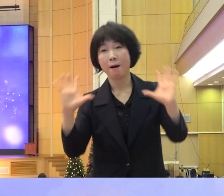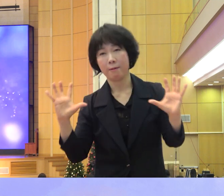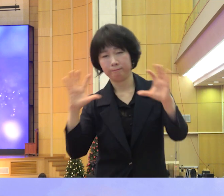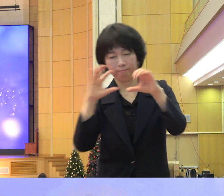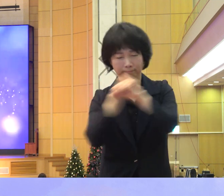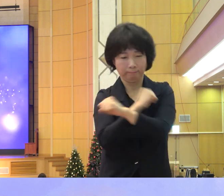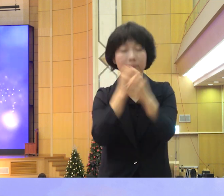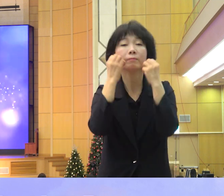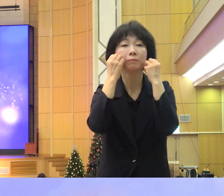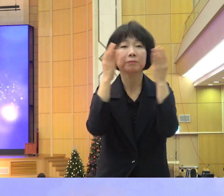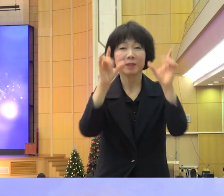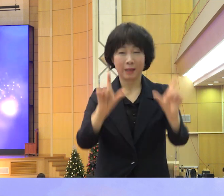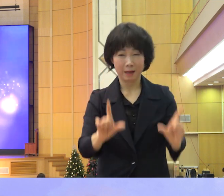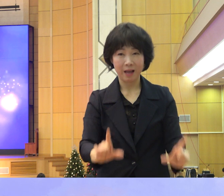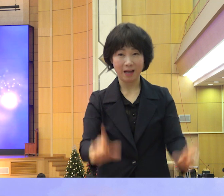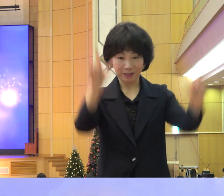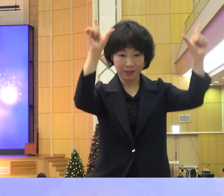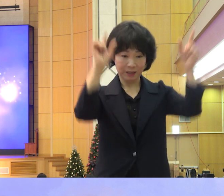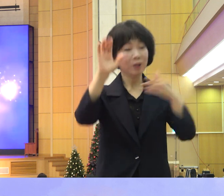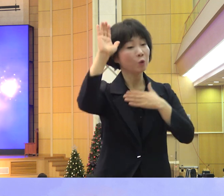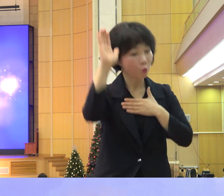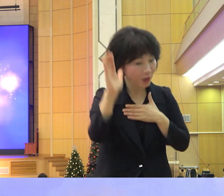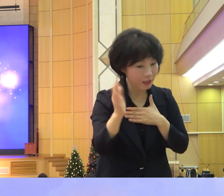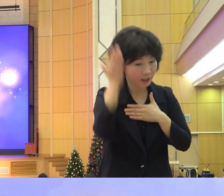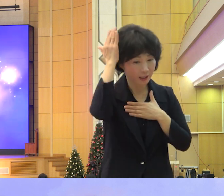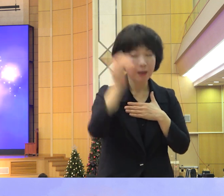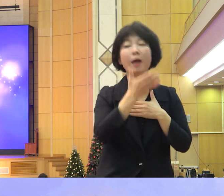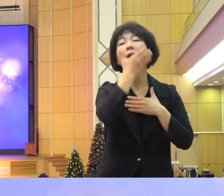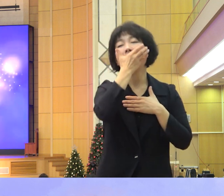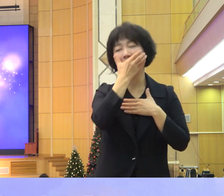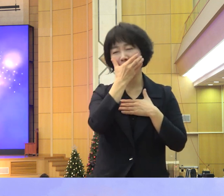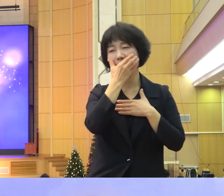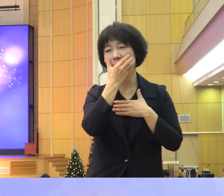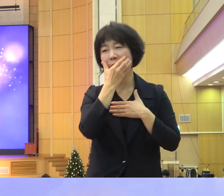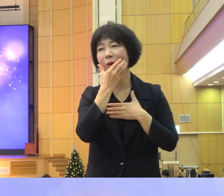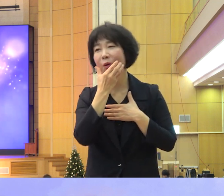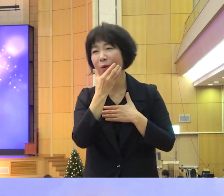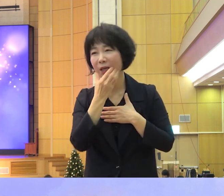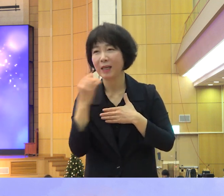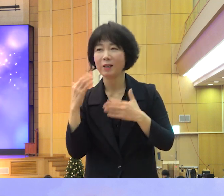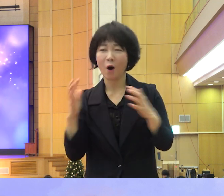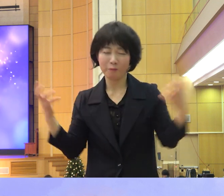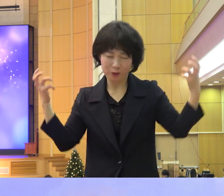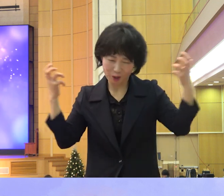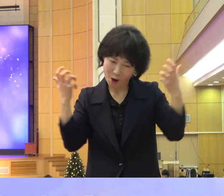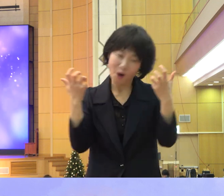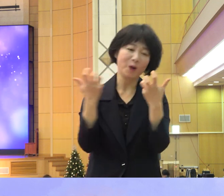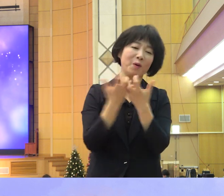어둠 거치고 새날이 되니 행복이